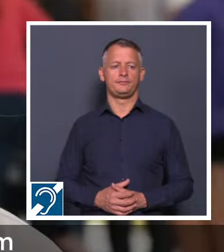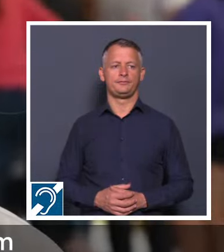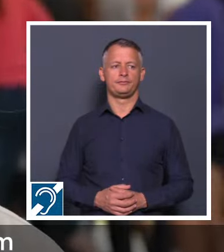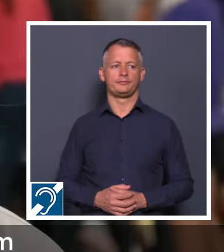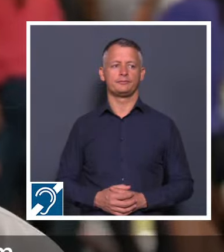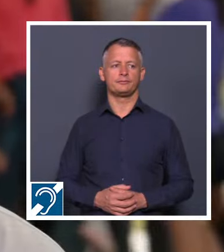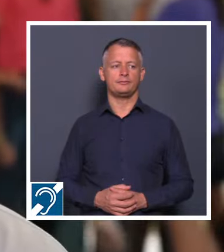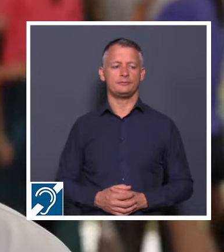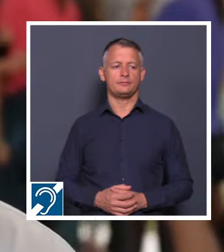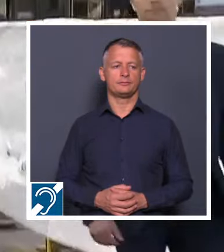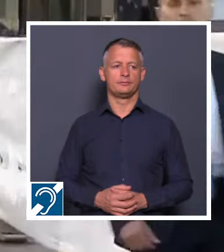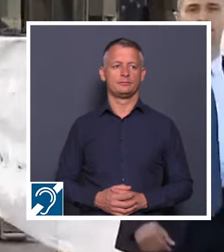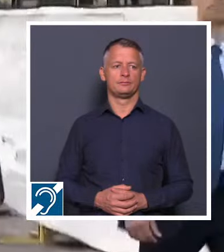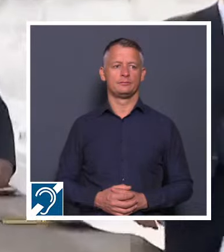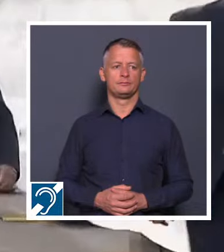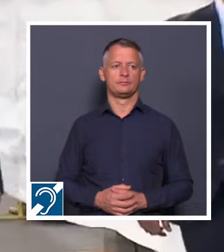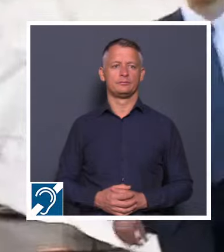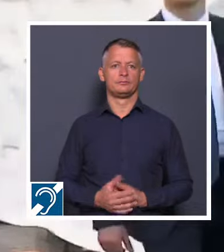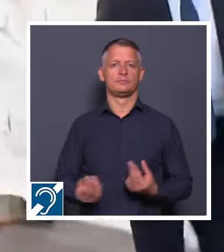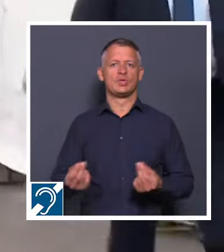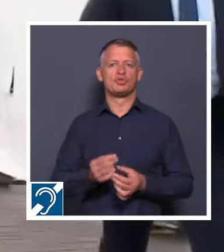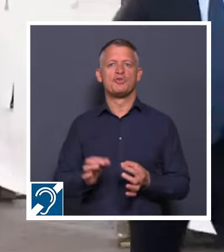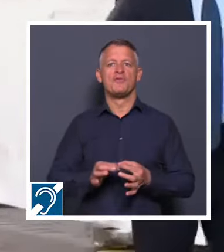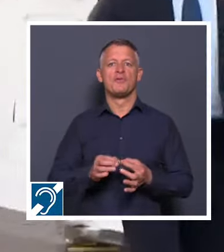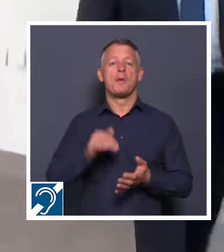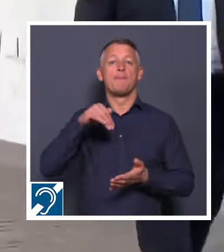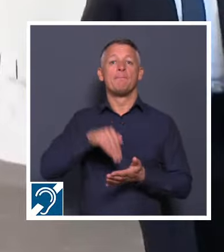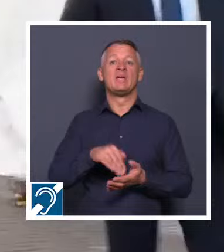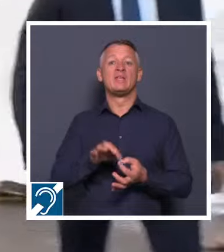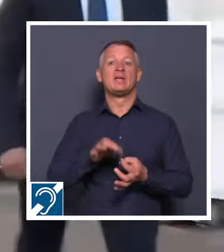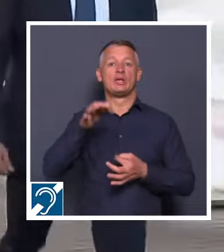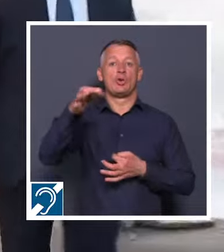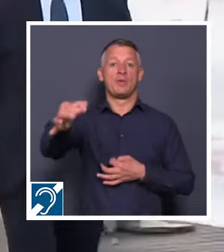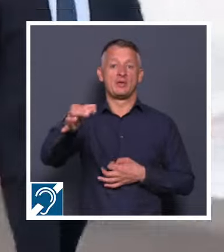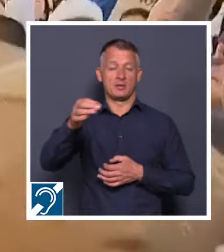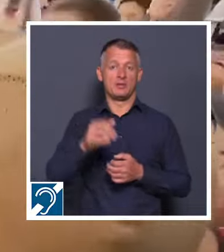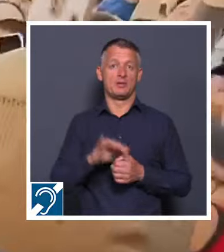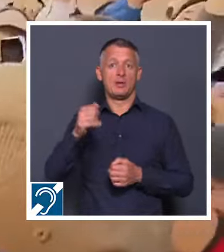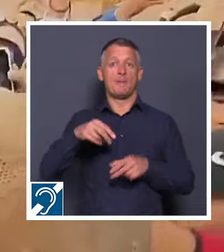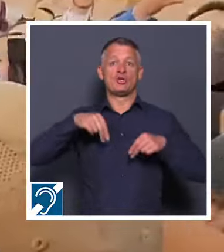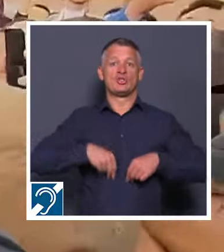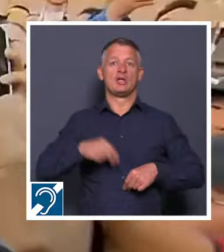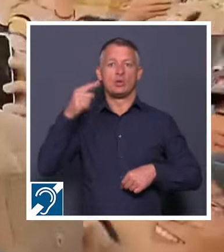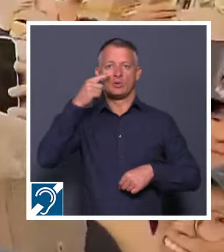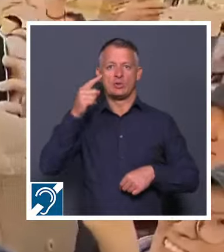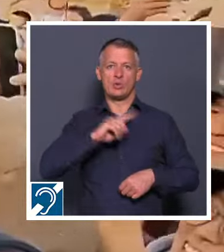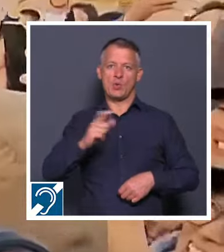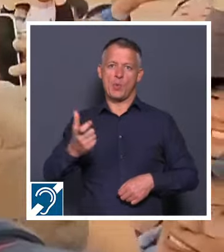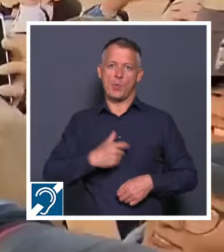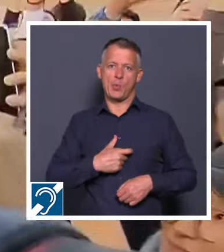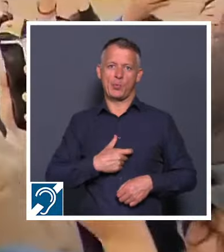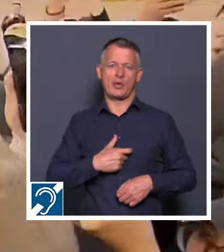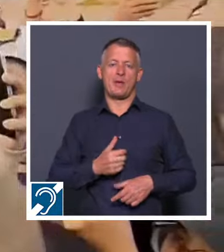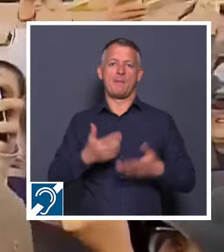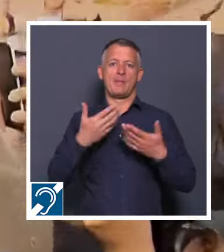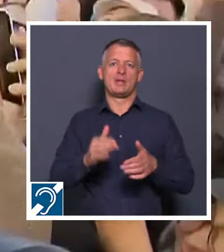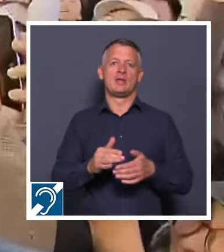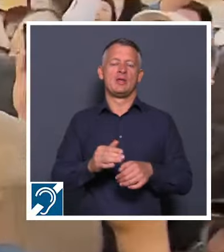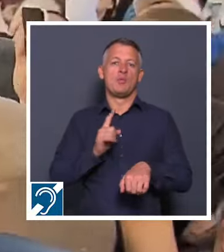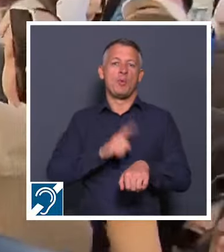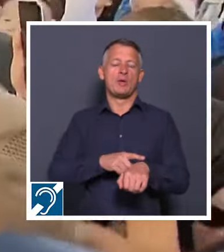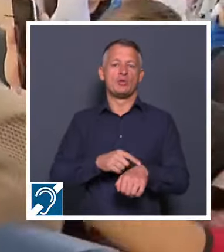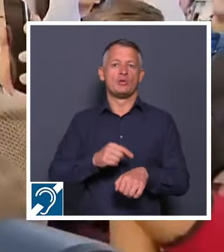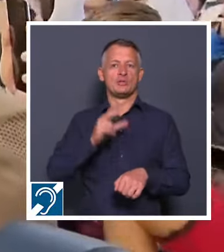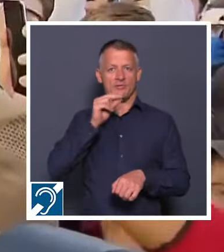розбирали, resurs. La câteva mii de kilometri depărtare, președintele Rusiei nu putea rata șansa unui discurs odată